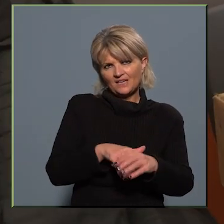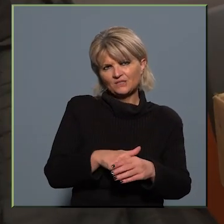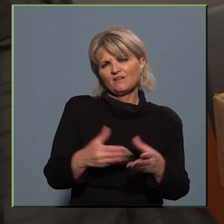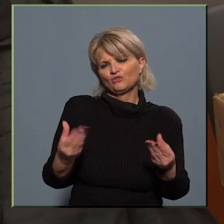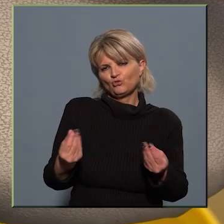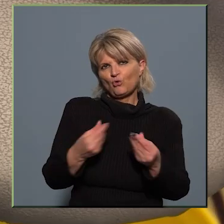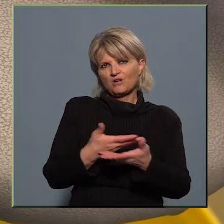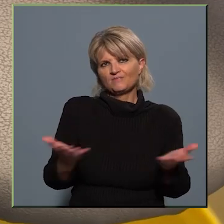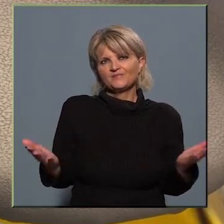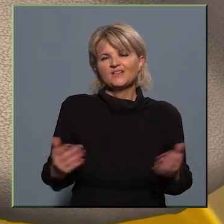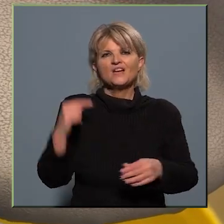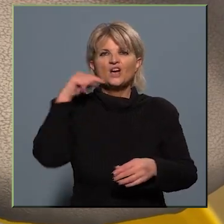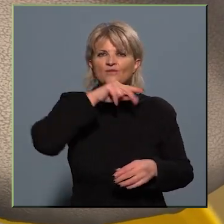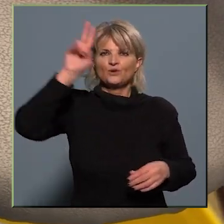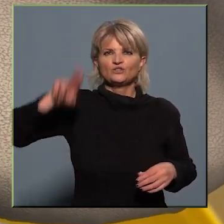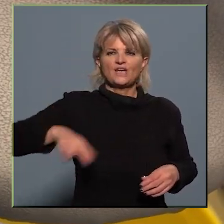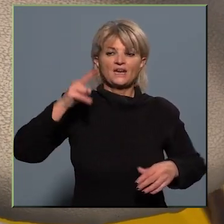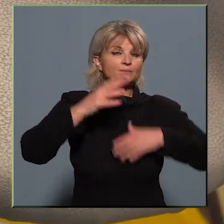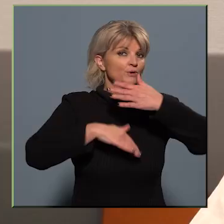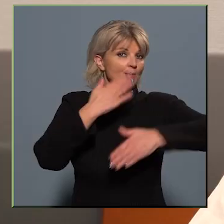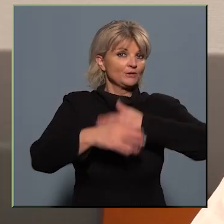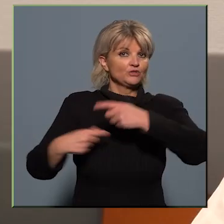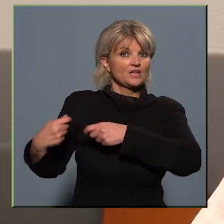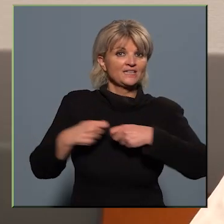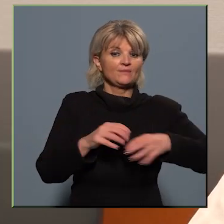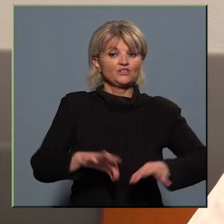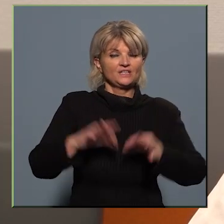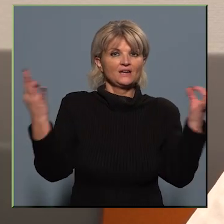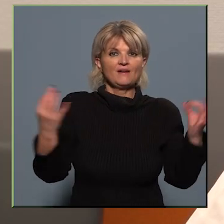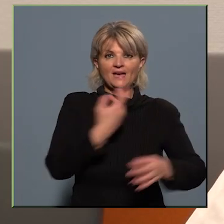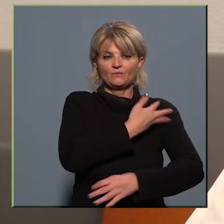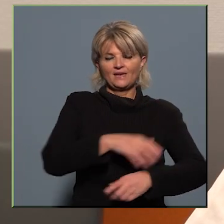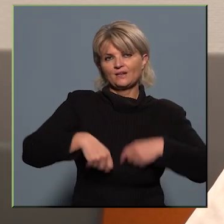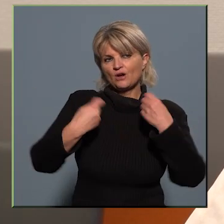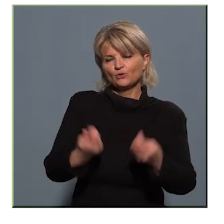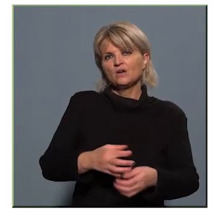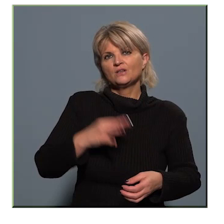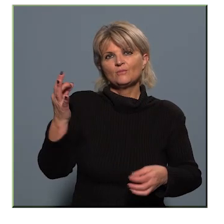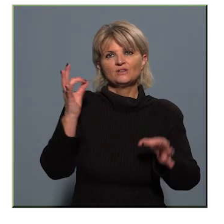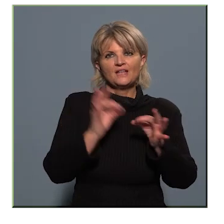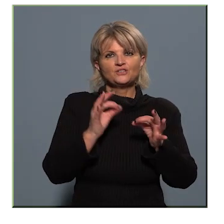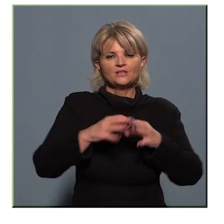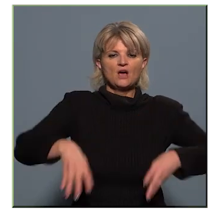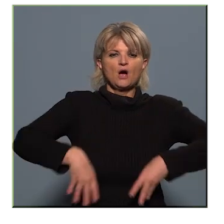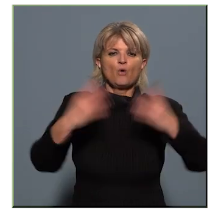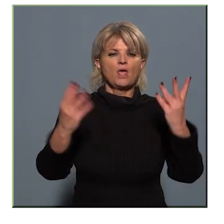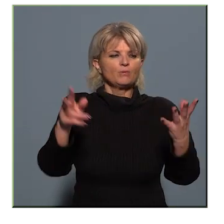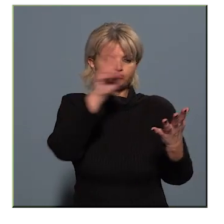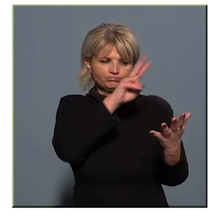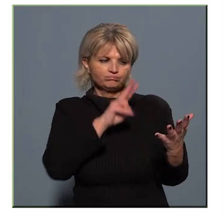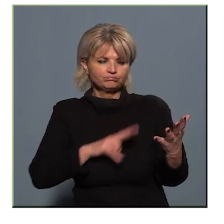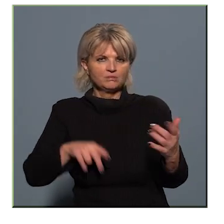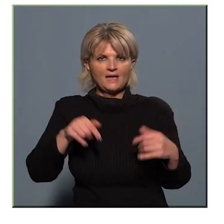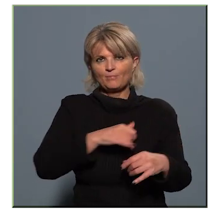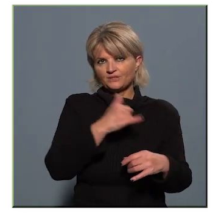megjelenésnek számít. A Vöröskereszt rendszeresen szervez nyilvános véradó napokat, eseményeket. A honlapjukon tájékozódva az